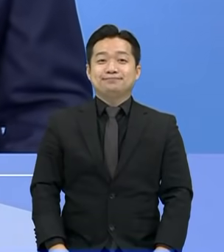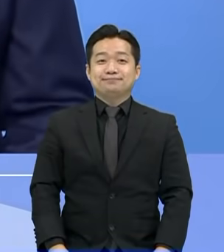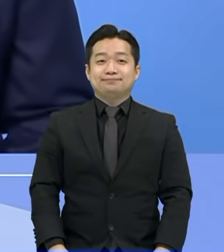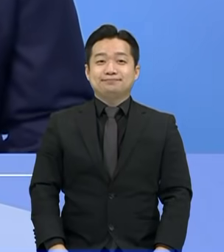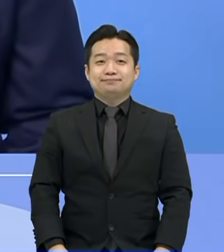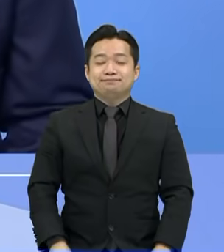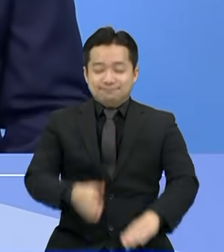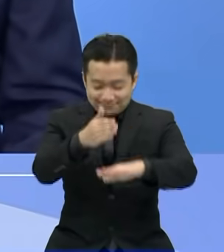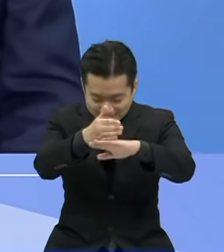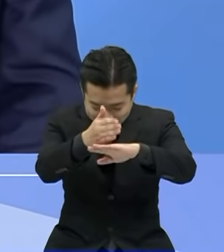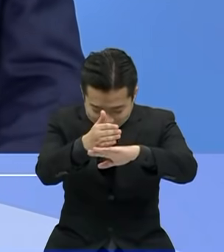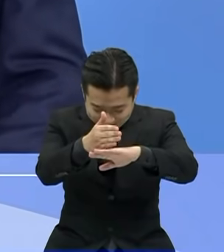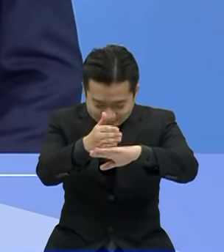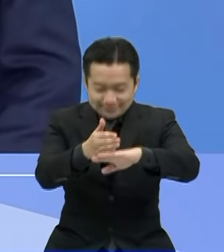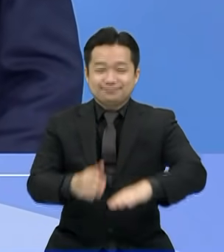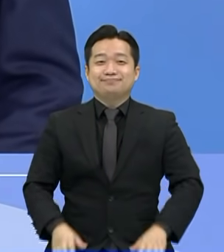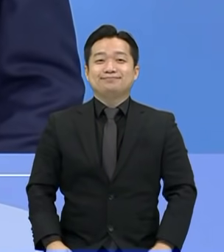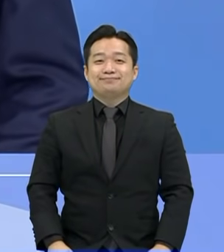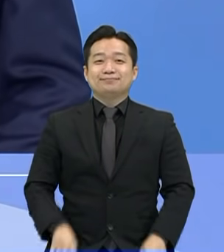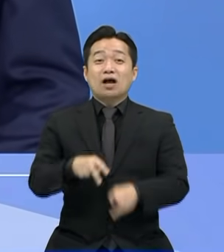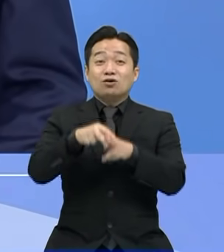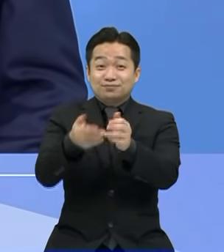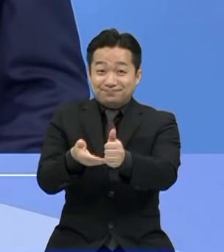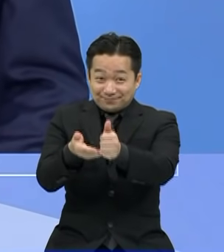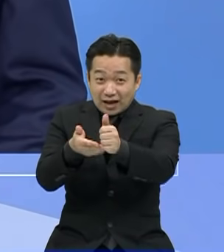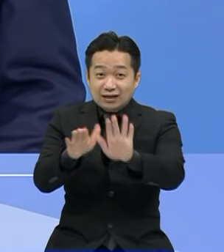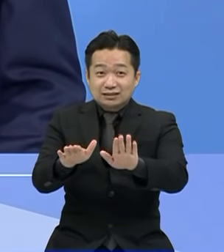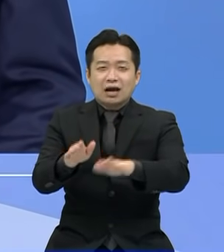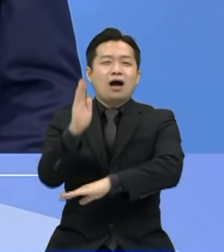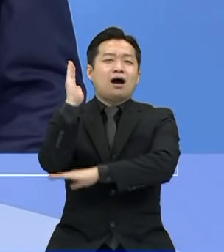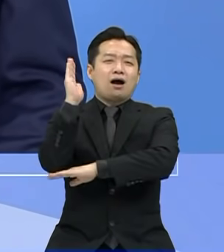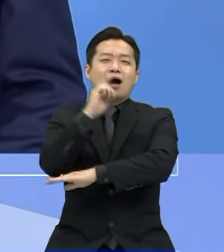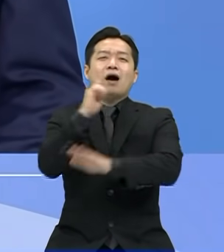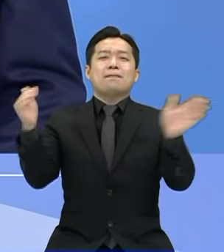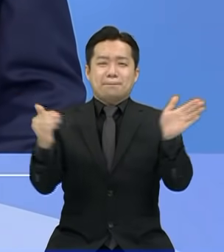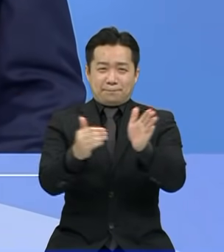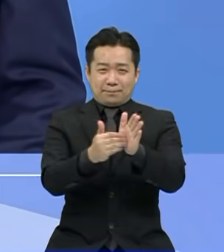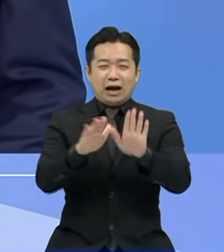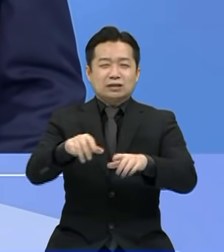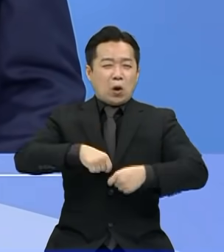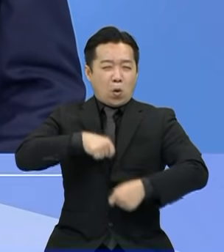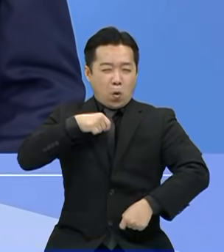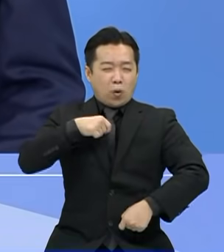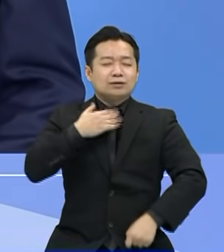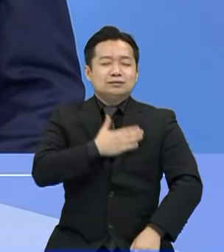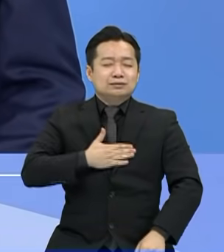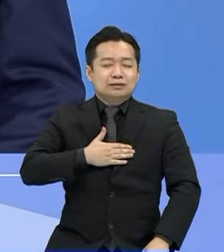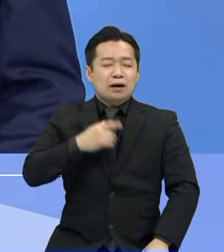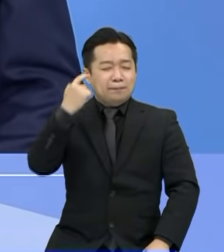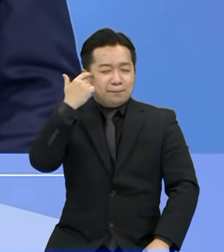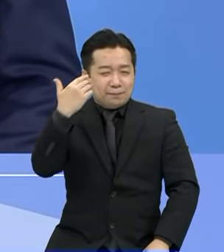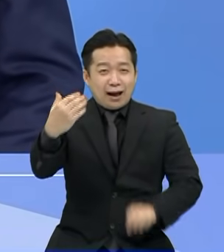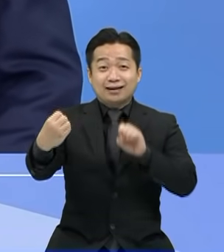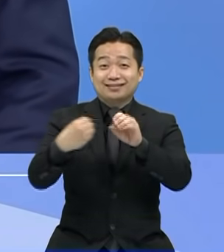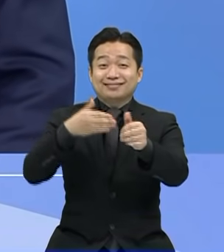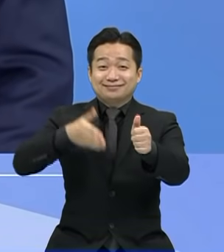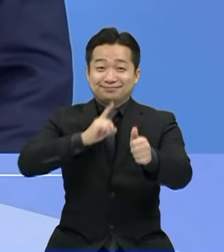네, 감사합니다. 자, 후보님 이제 수락연설까지 마쳤는데 지금 솔직한 심정, 소감